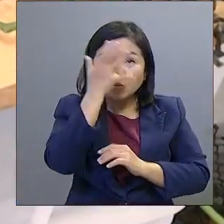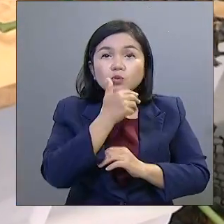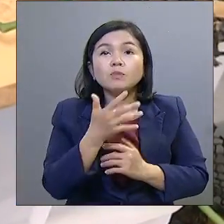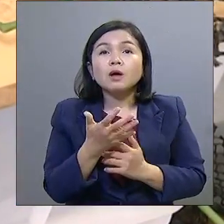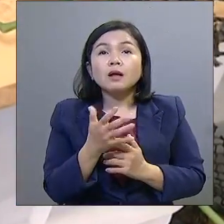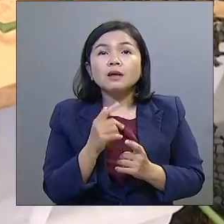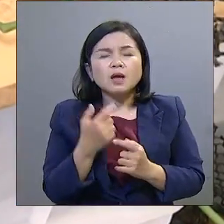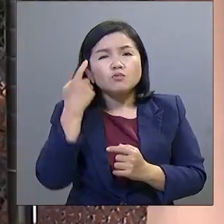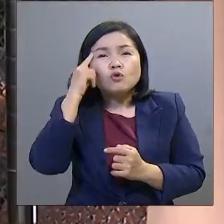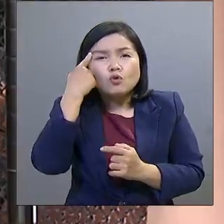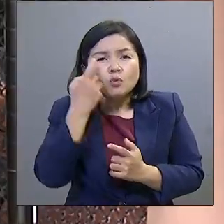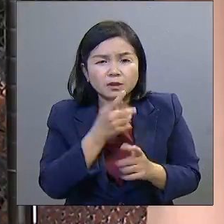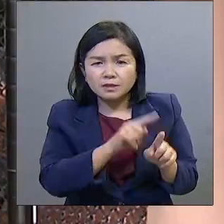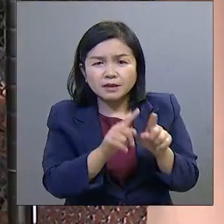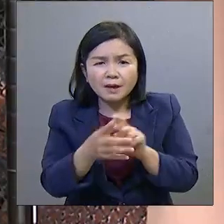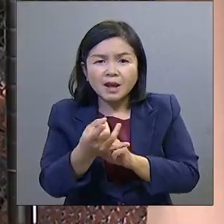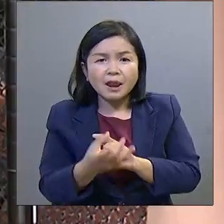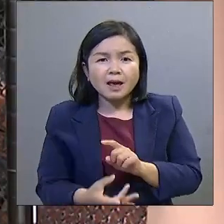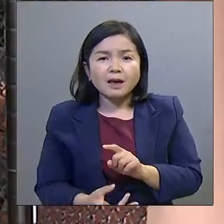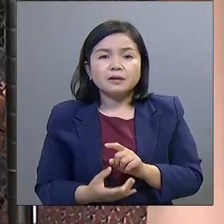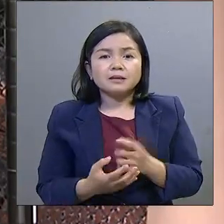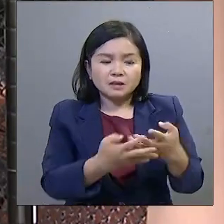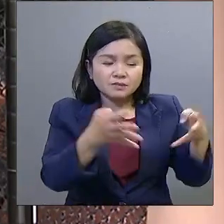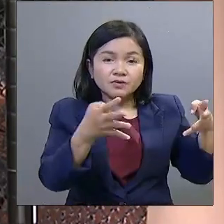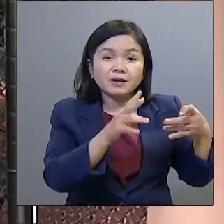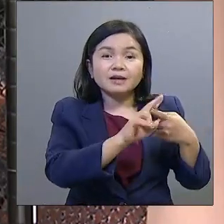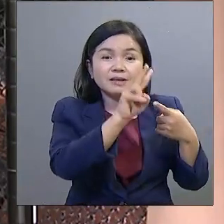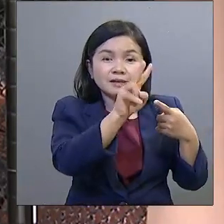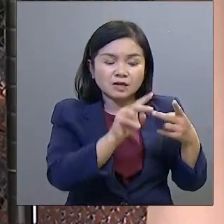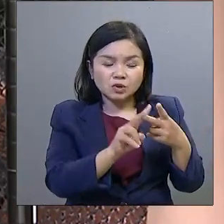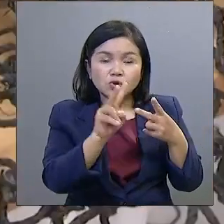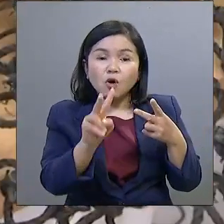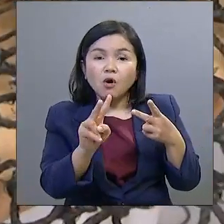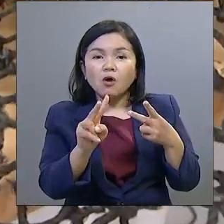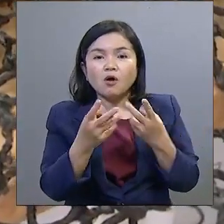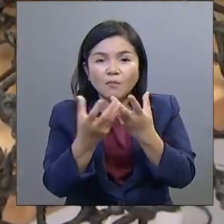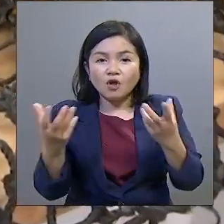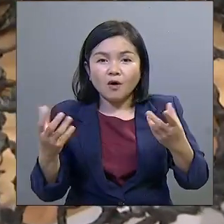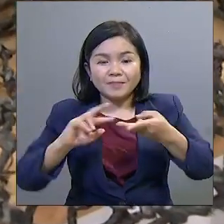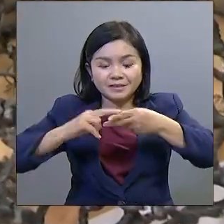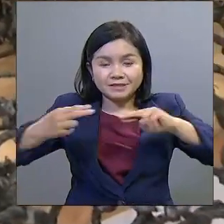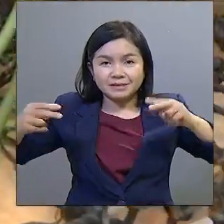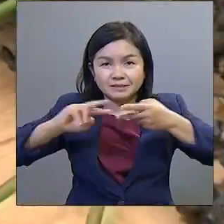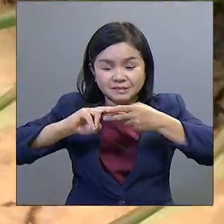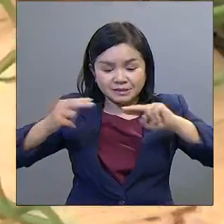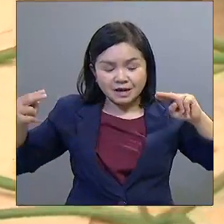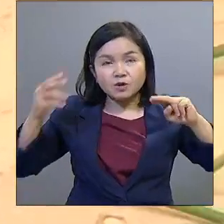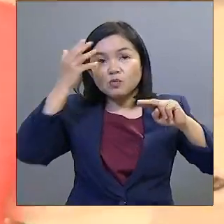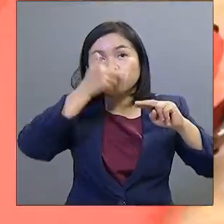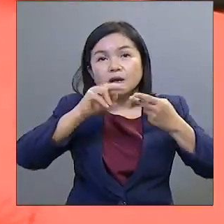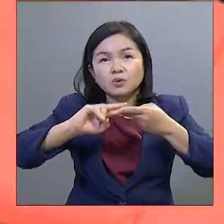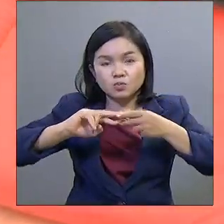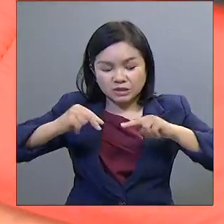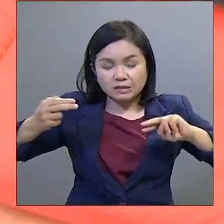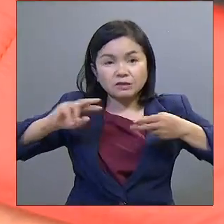มันจะไม่รู้เลยว่าเรื่องราวมันมาไกลมากครับส่วนที่2ก็คือเสน่ห์ก็คือตัววัสดุเองครับความสวยงามของตัวอวนเ